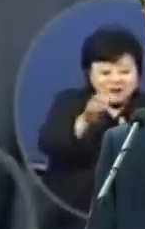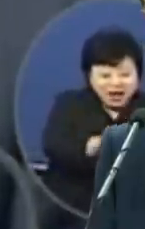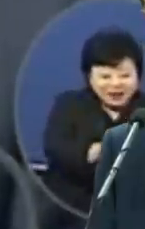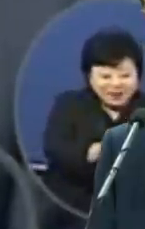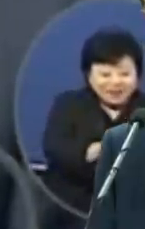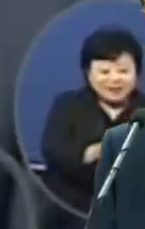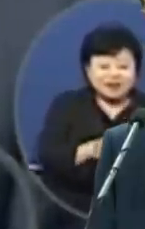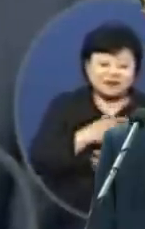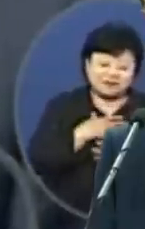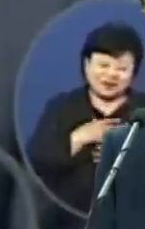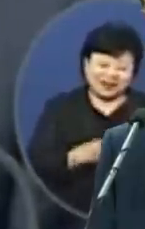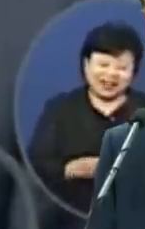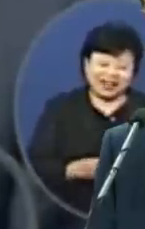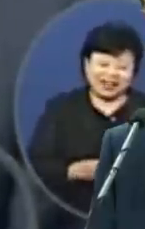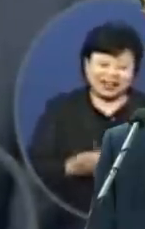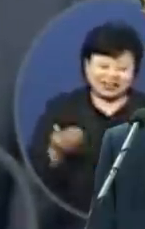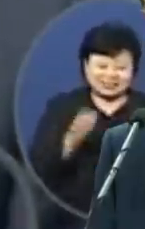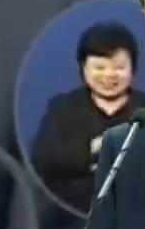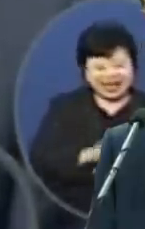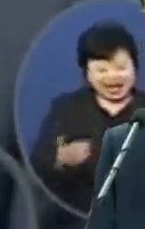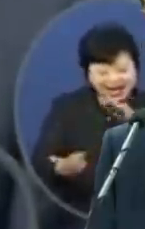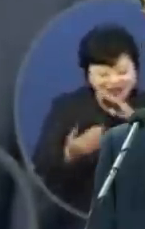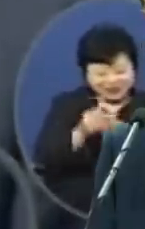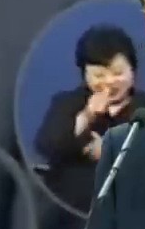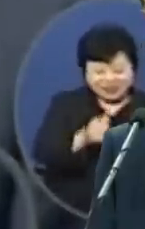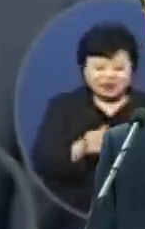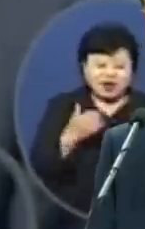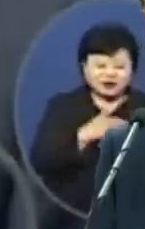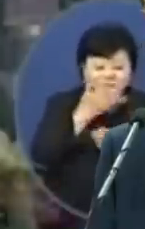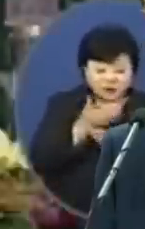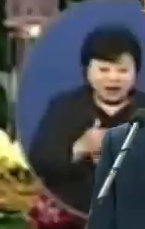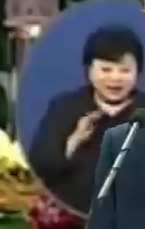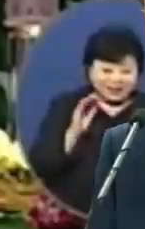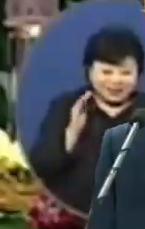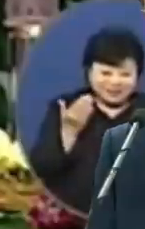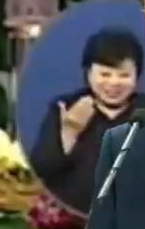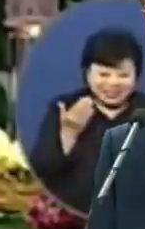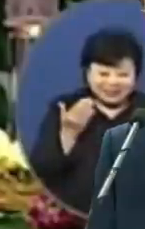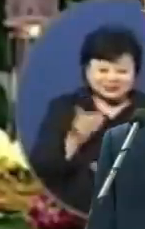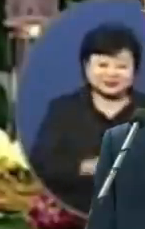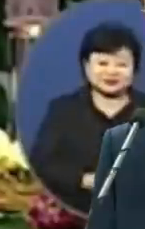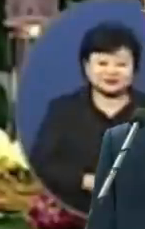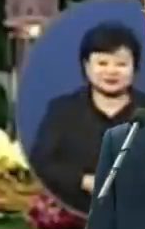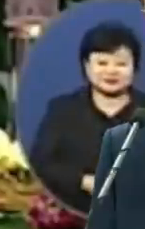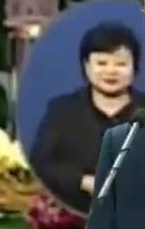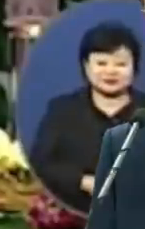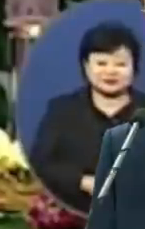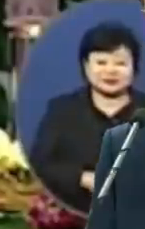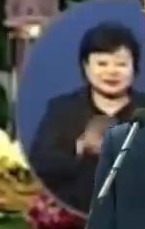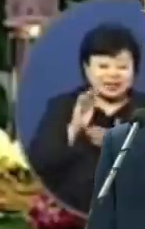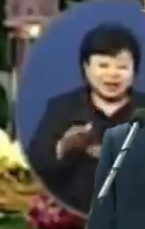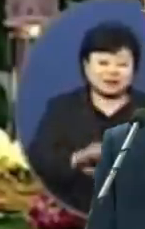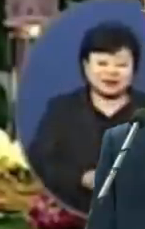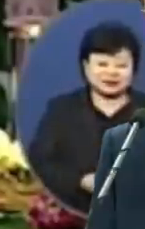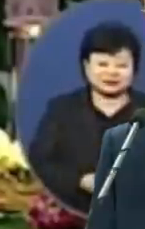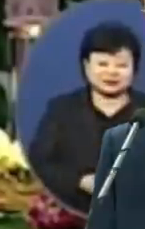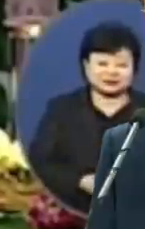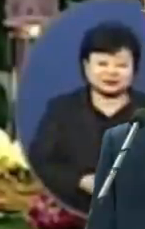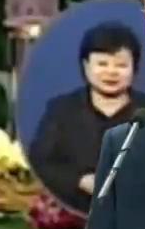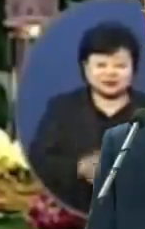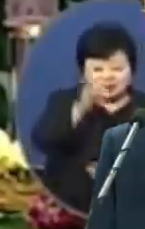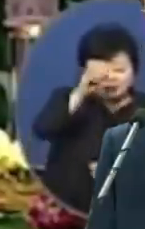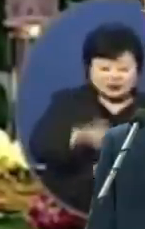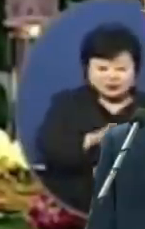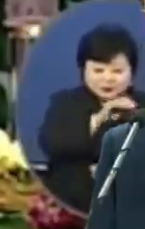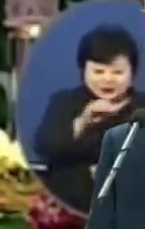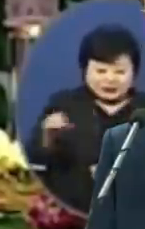나가면 편안하고 일도 성취되고 하나님의 은총을 받게 되는 것입니다. 그 다음에 십자가